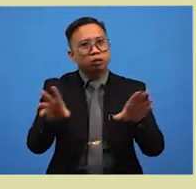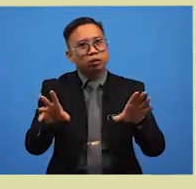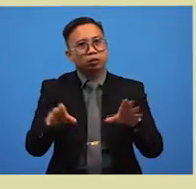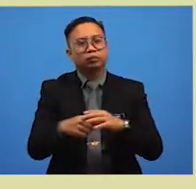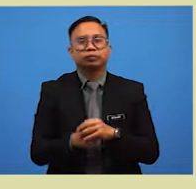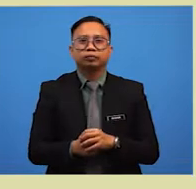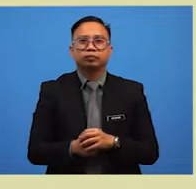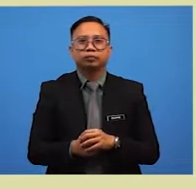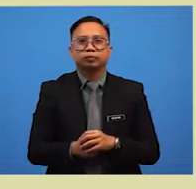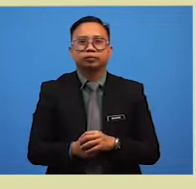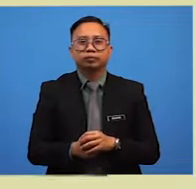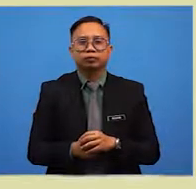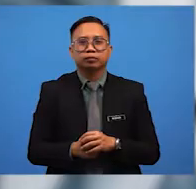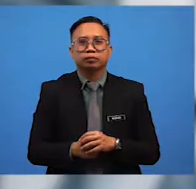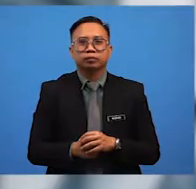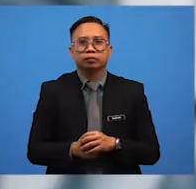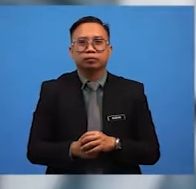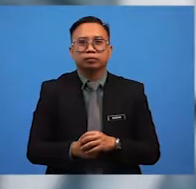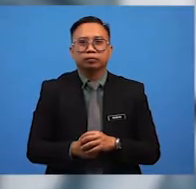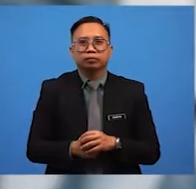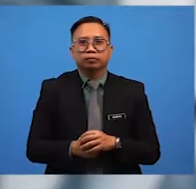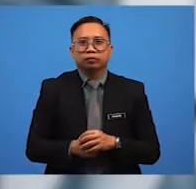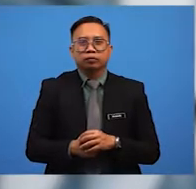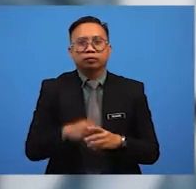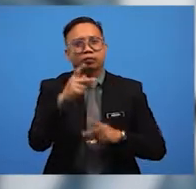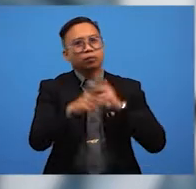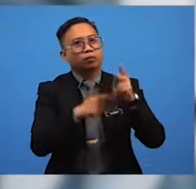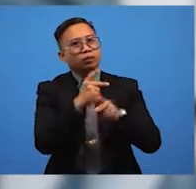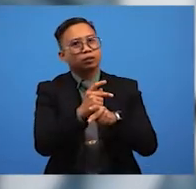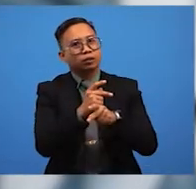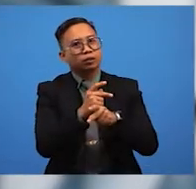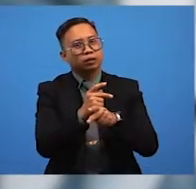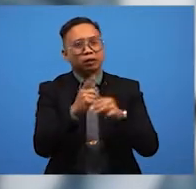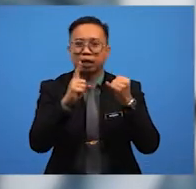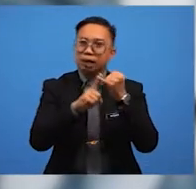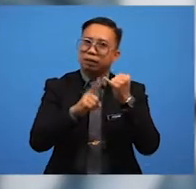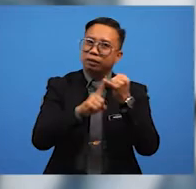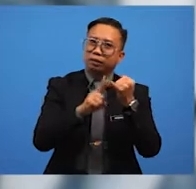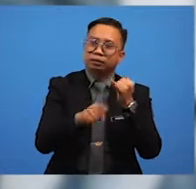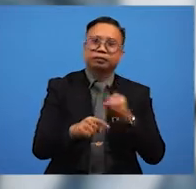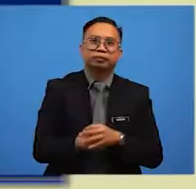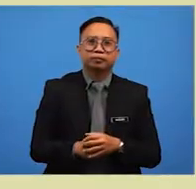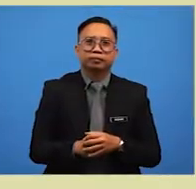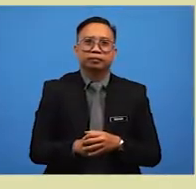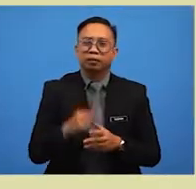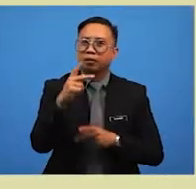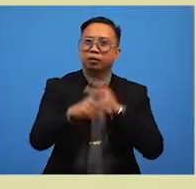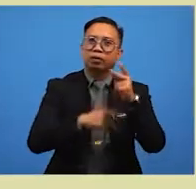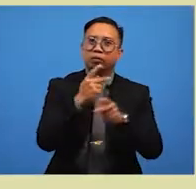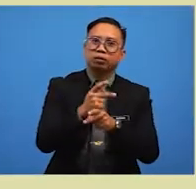kaolin atau tanah liat. Okey, proses luluh hawa kimia yang terakhir ialah